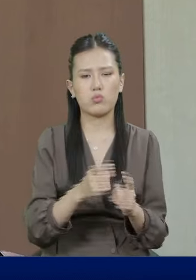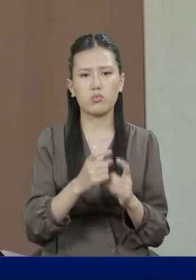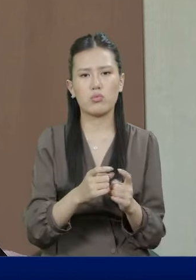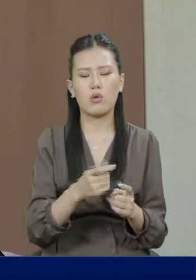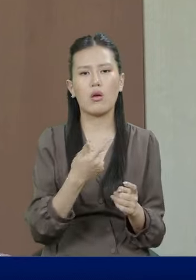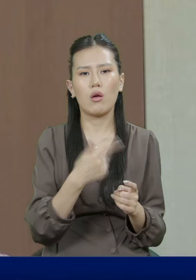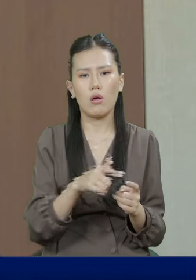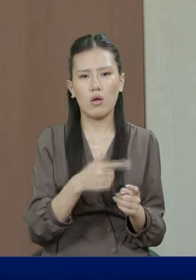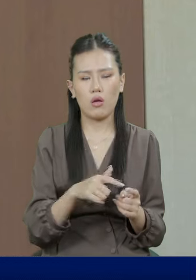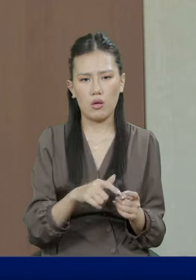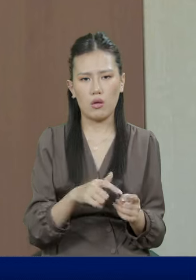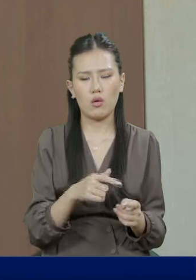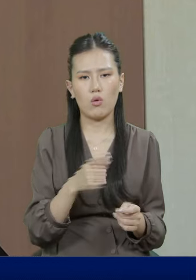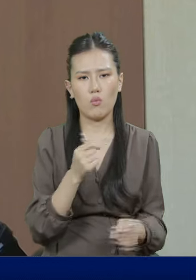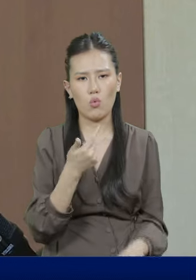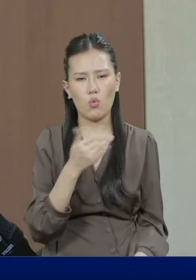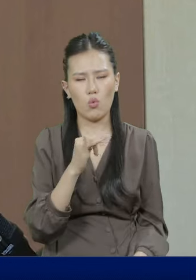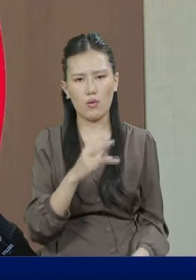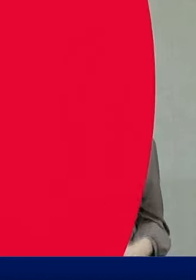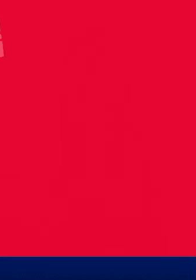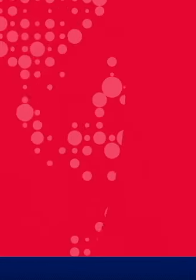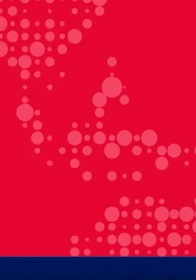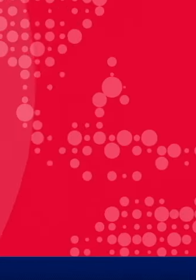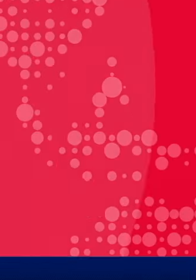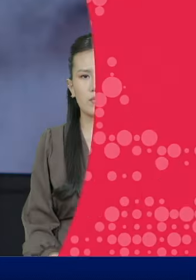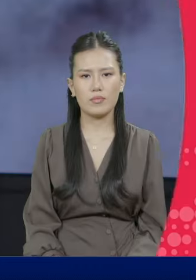За тодорхой хэмжээгээр одоо өссөн буурсан тийм том дүн бол гар.